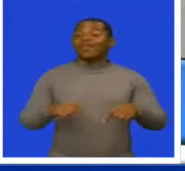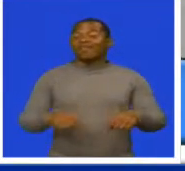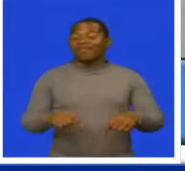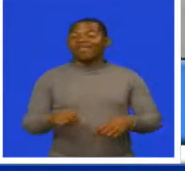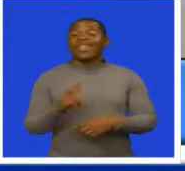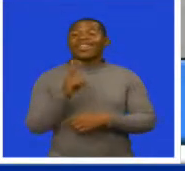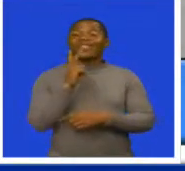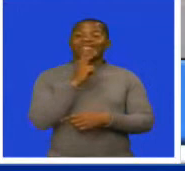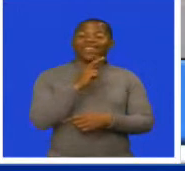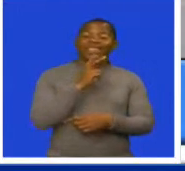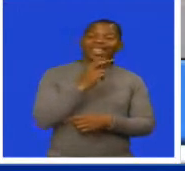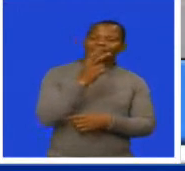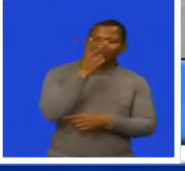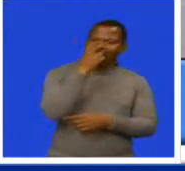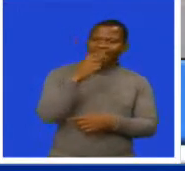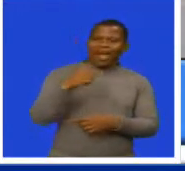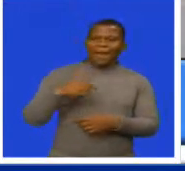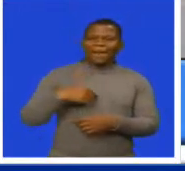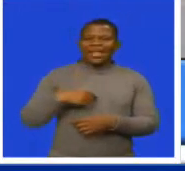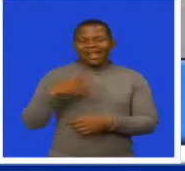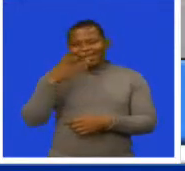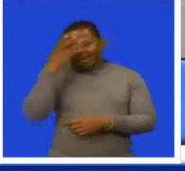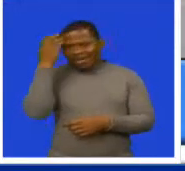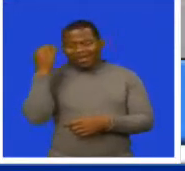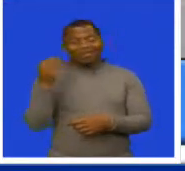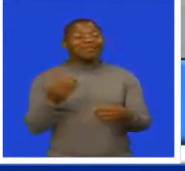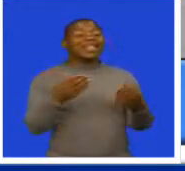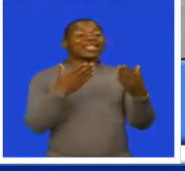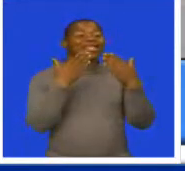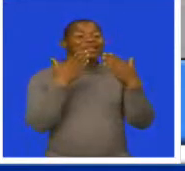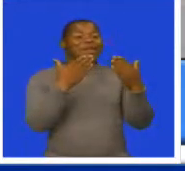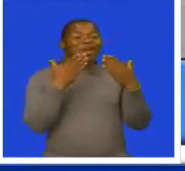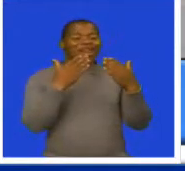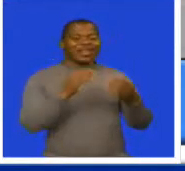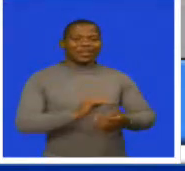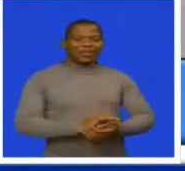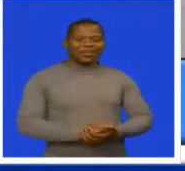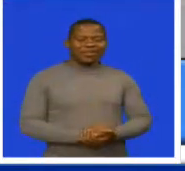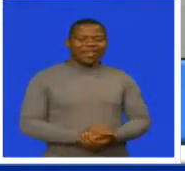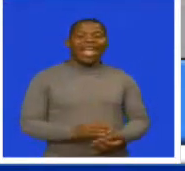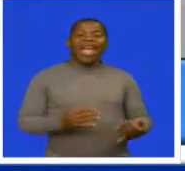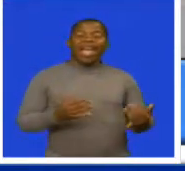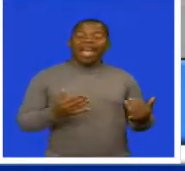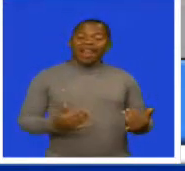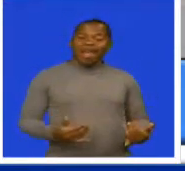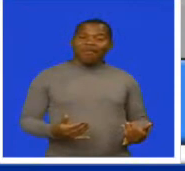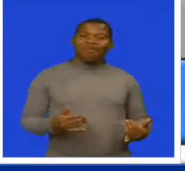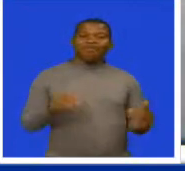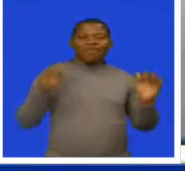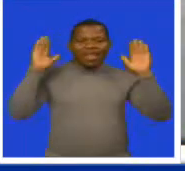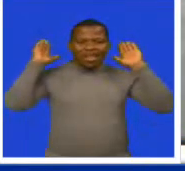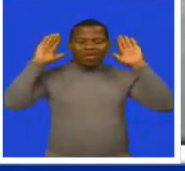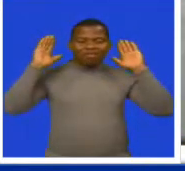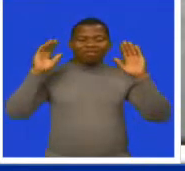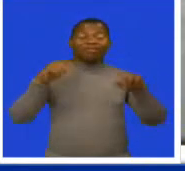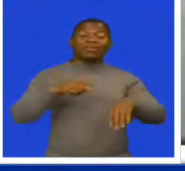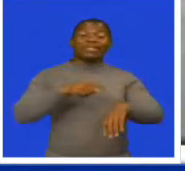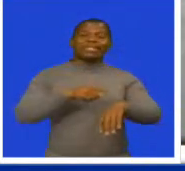Friday. Siyabonga kakhulu Linda. Siyabonga. Malanga namahle bese setona Tindzaba TaseMini.